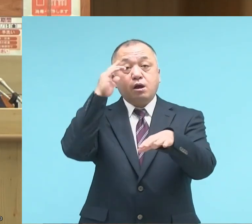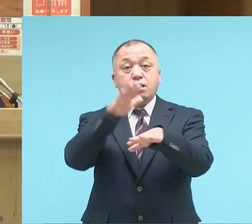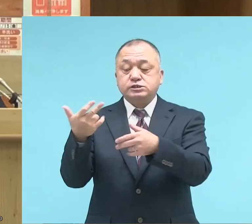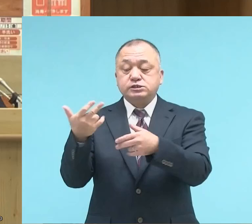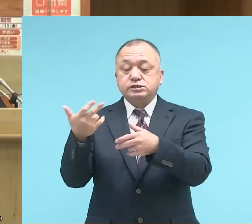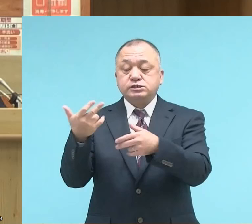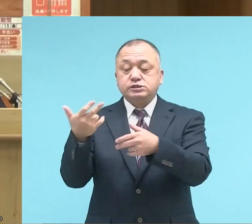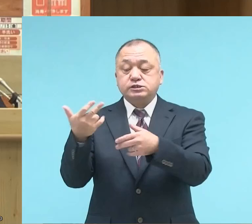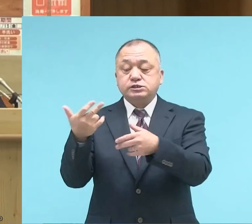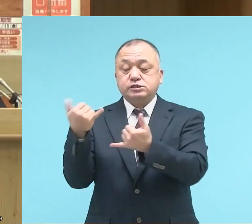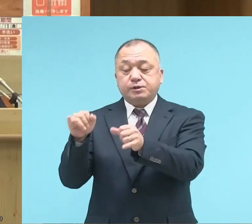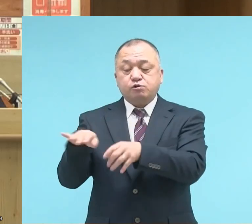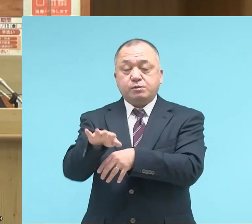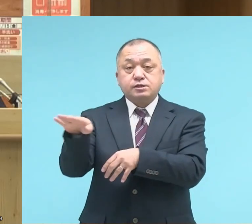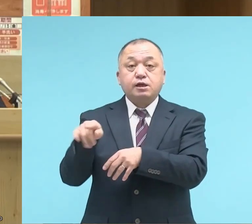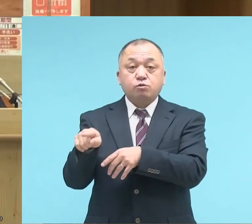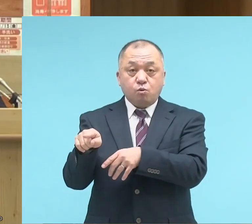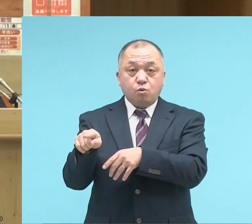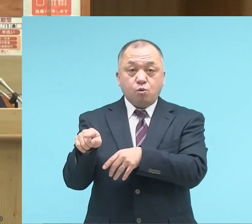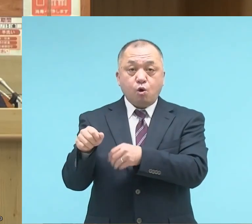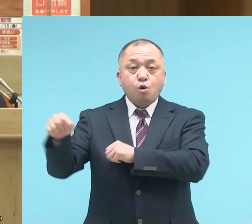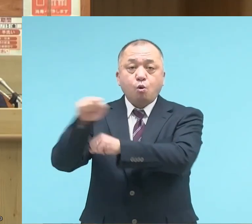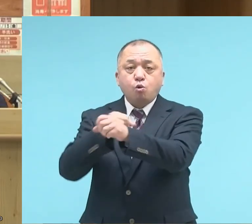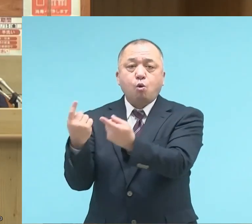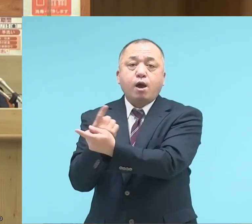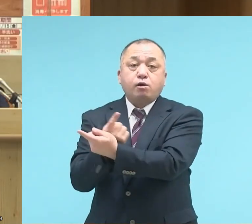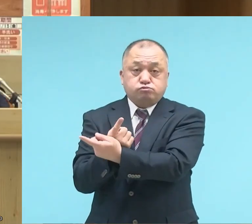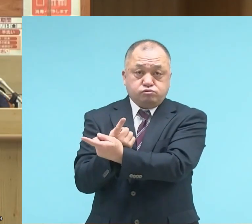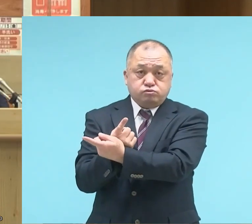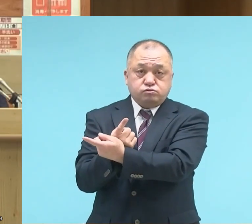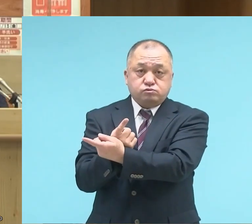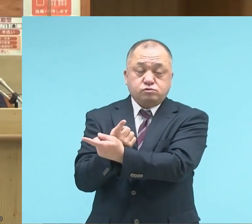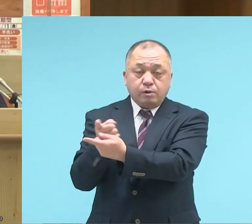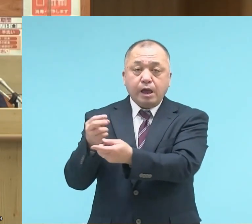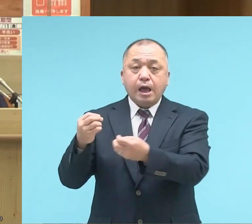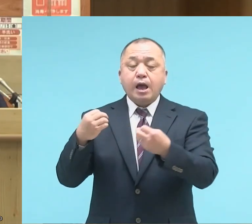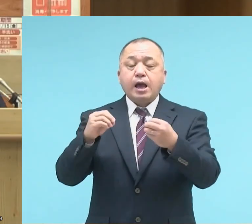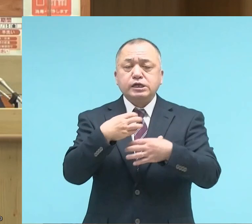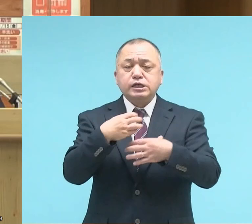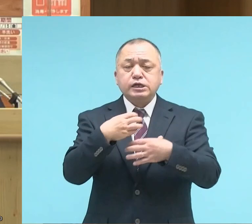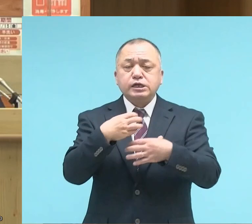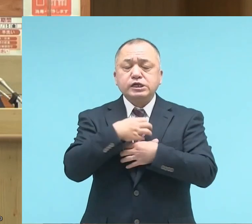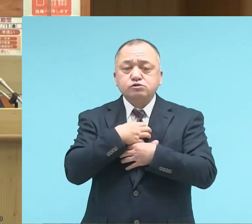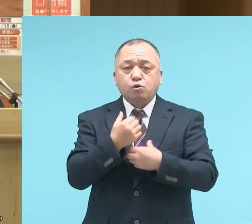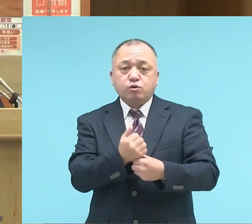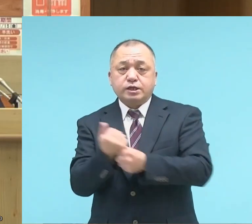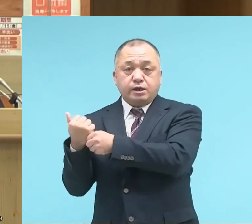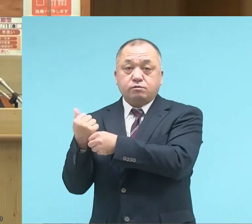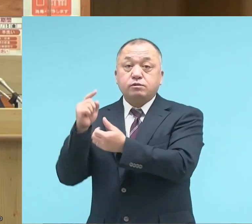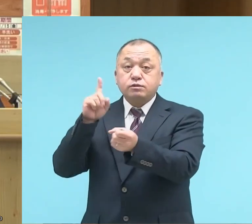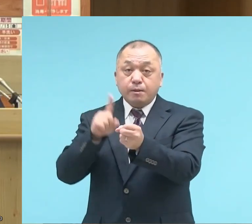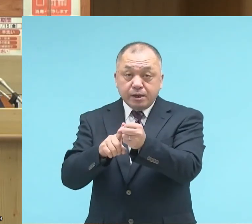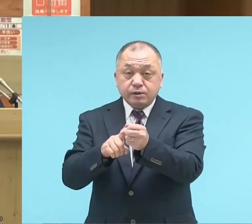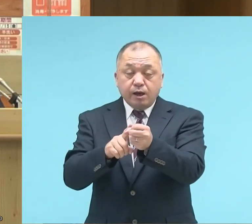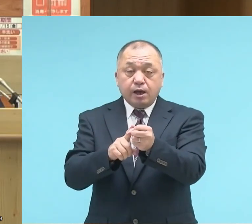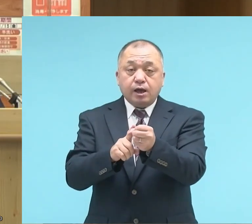そういった市民の皆さんの行動変容ですね、感染リスクを回避していく上で、最